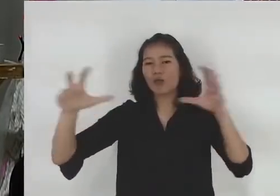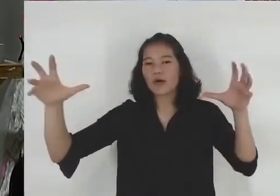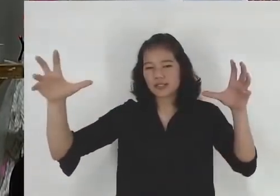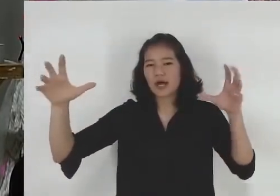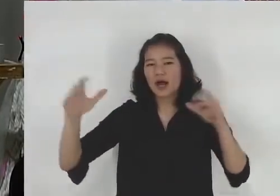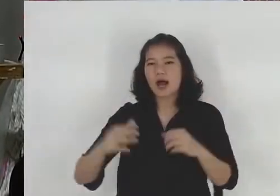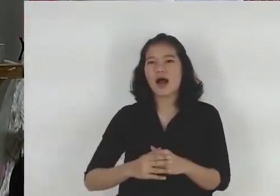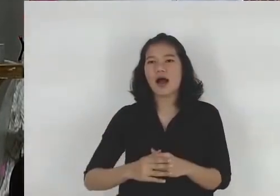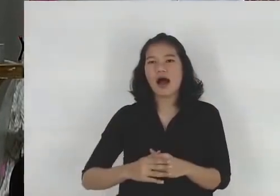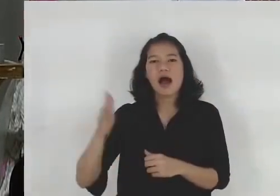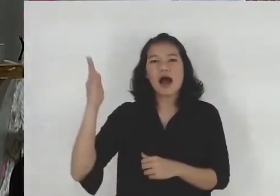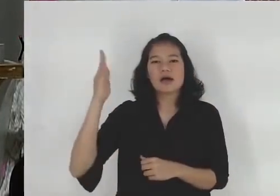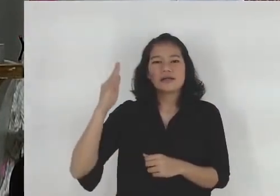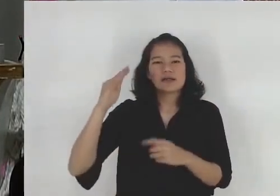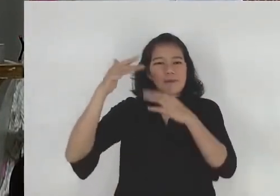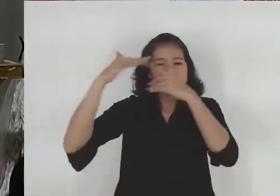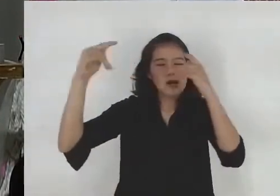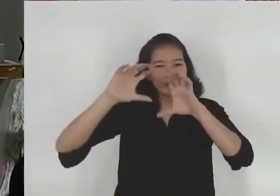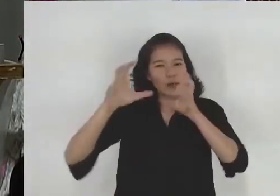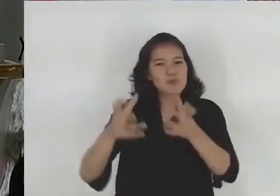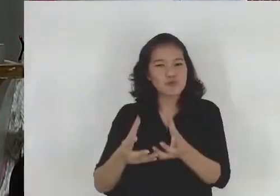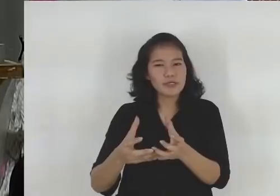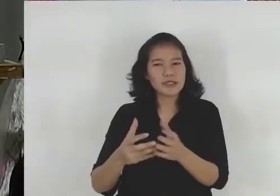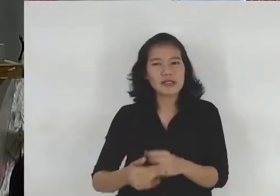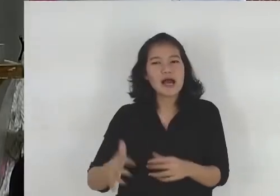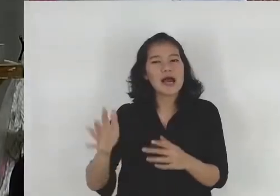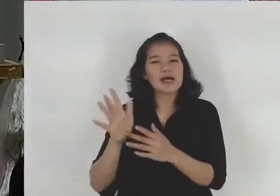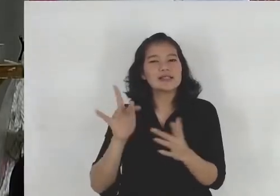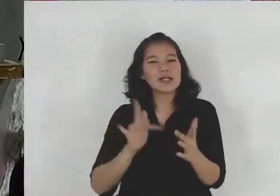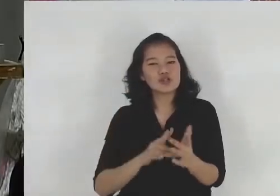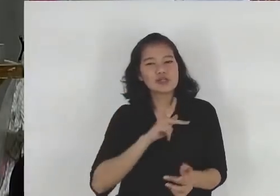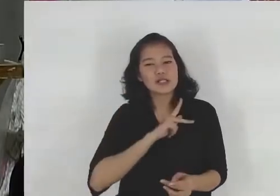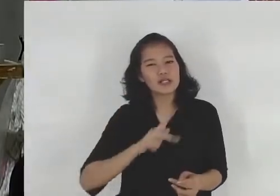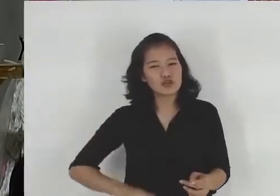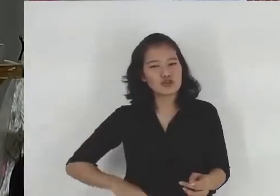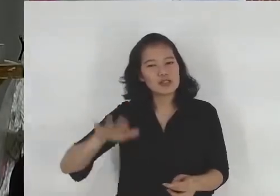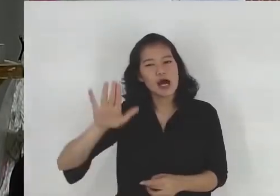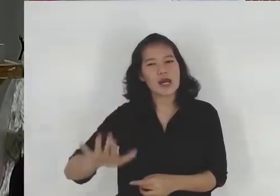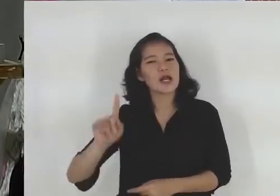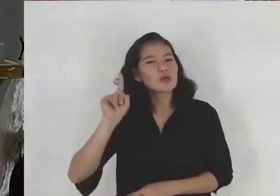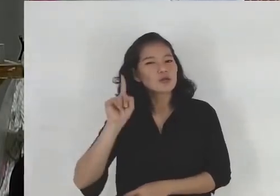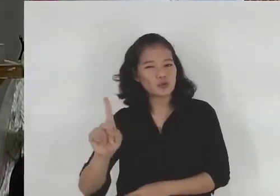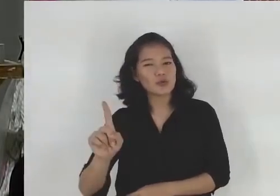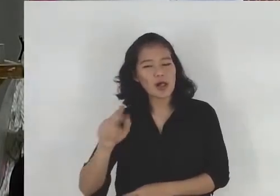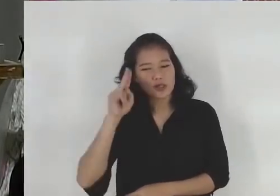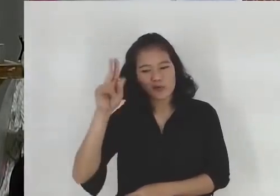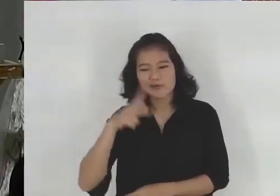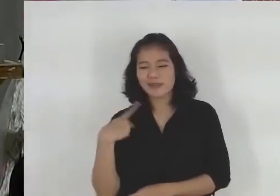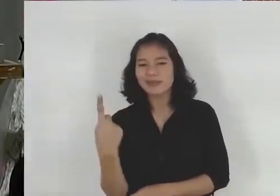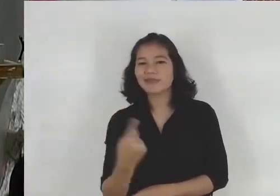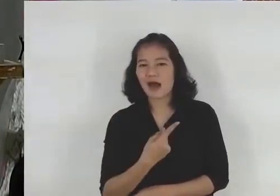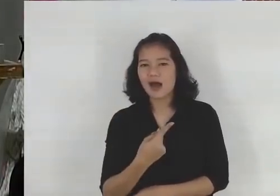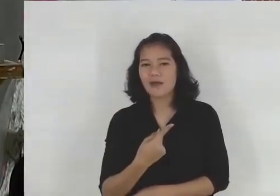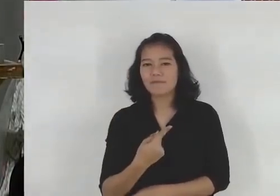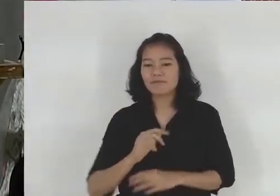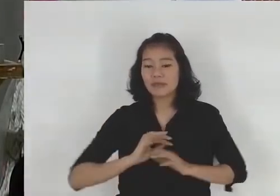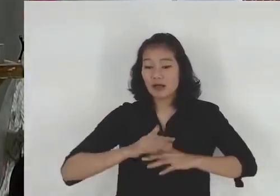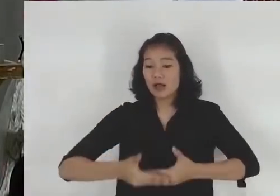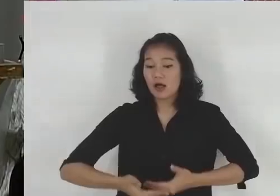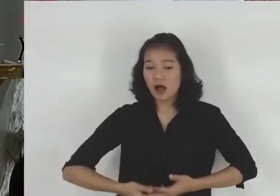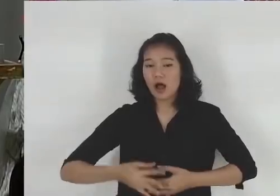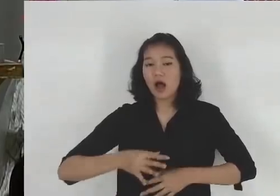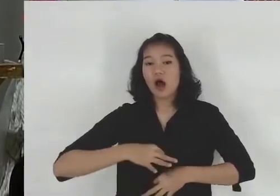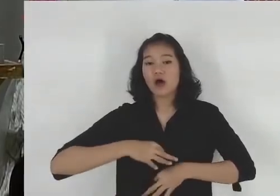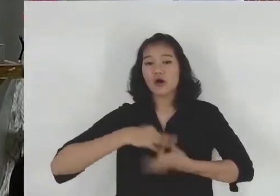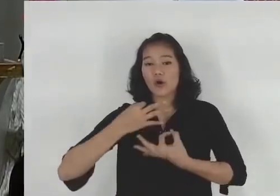Khalik langit dan bumi Dan kepada Yesus Kristus anak-nya yang tunggal Tuhan kita yang dikandung dari